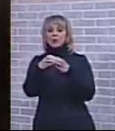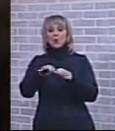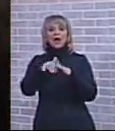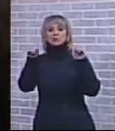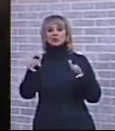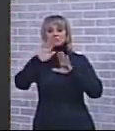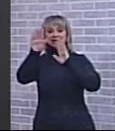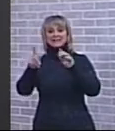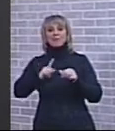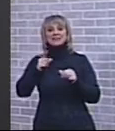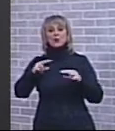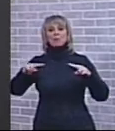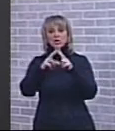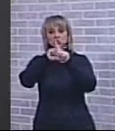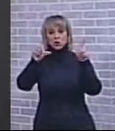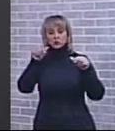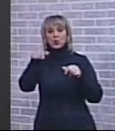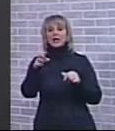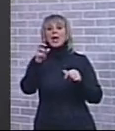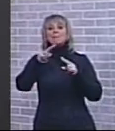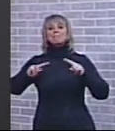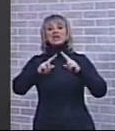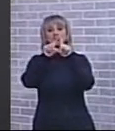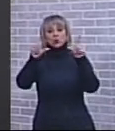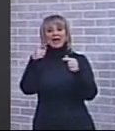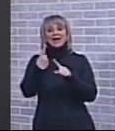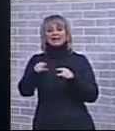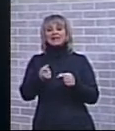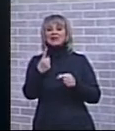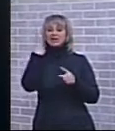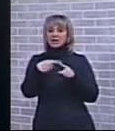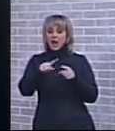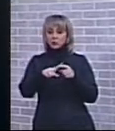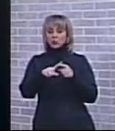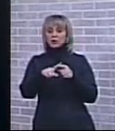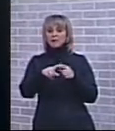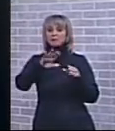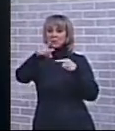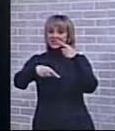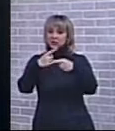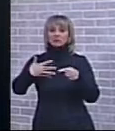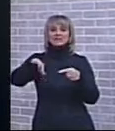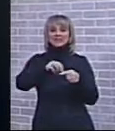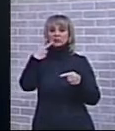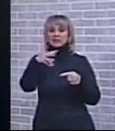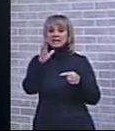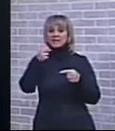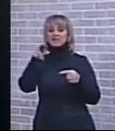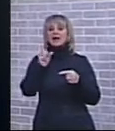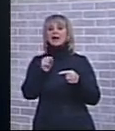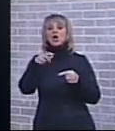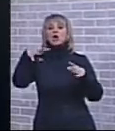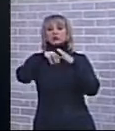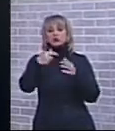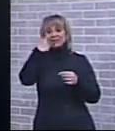обширной выставки мастеров Парижской школы. Парижская школа – это явление, которое протекало на протяжении всего 20 века,